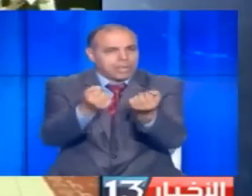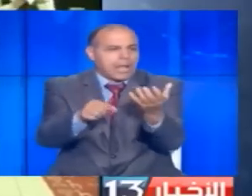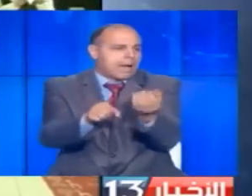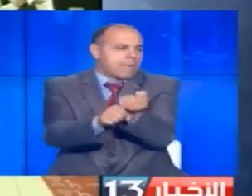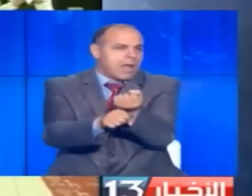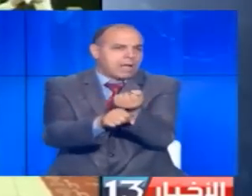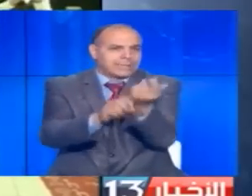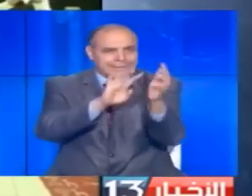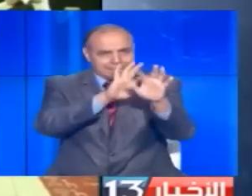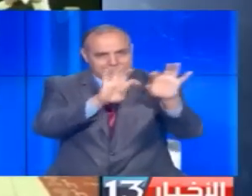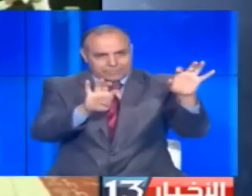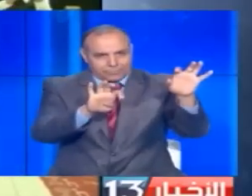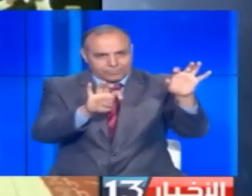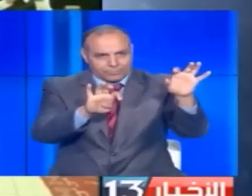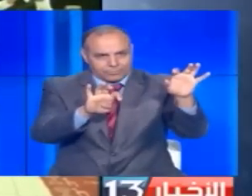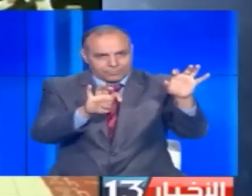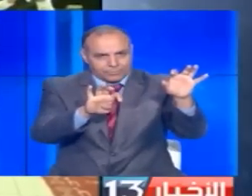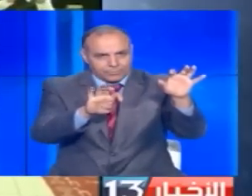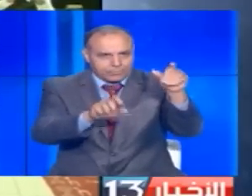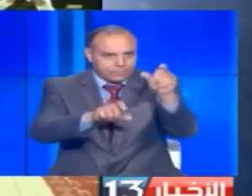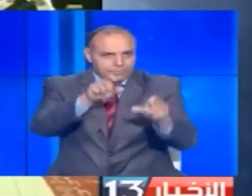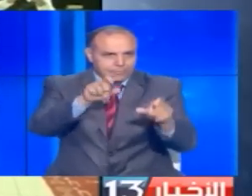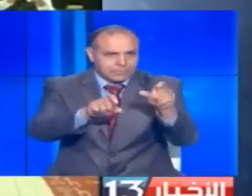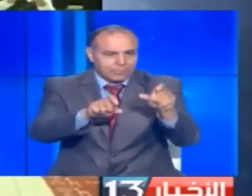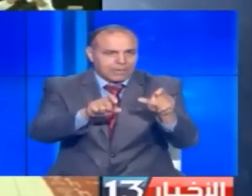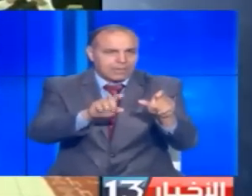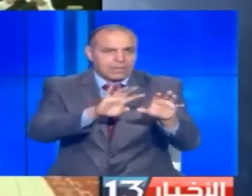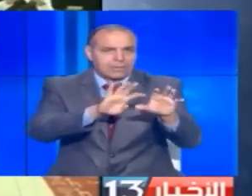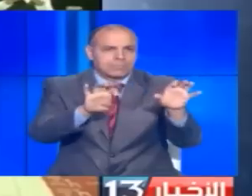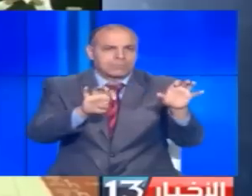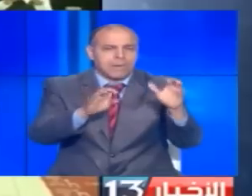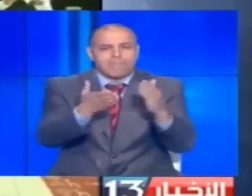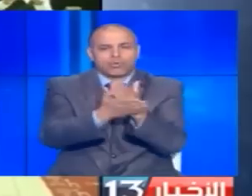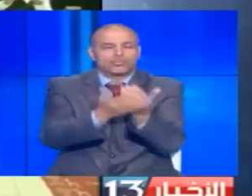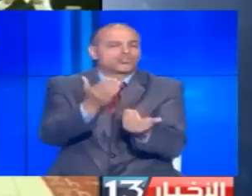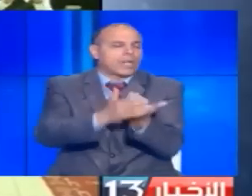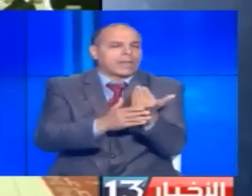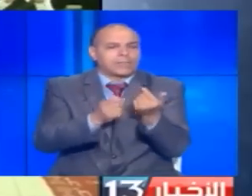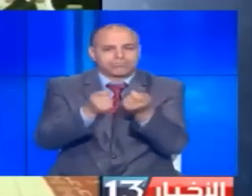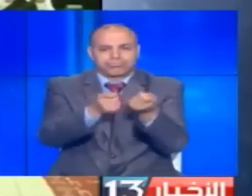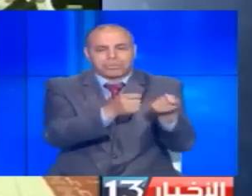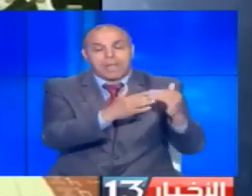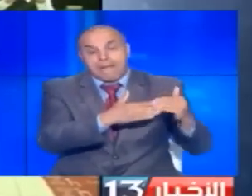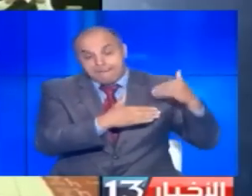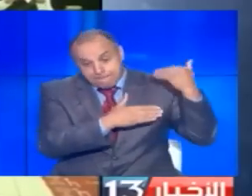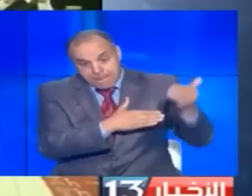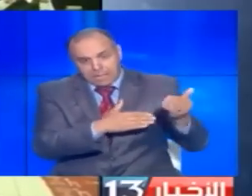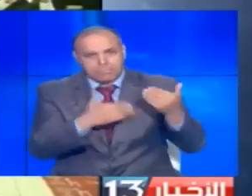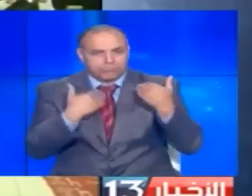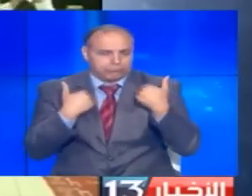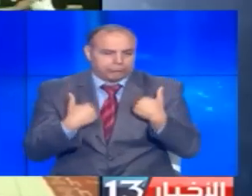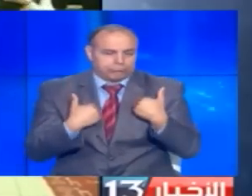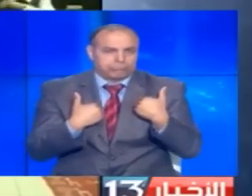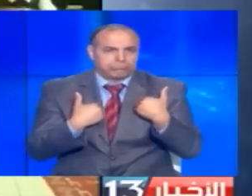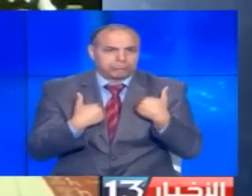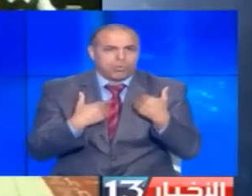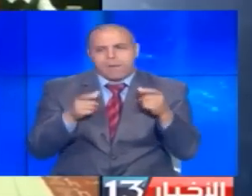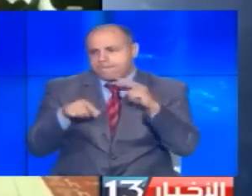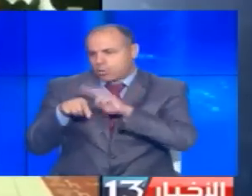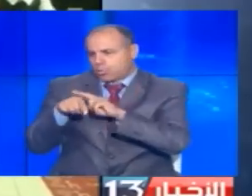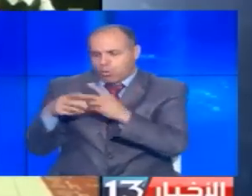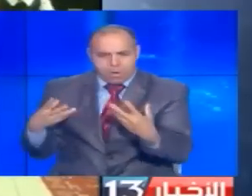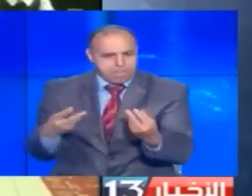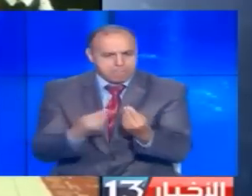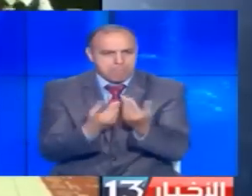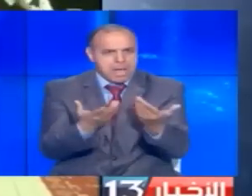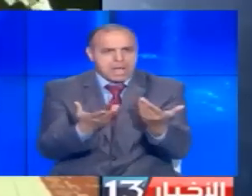حكايه 90، يعني كيكه في حدود 90 مشروع جديد اللي من بعدين احنا والهياكل اللي تشوفهم،